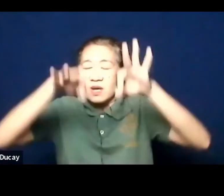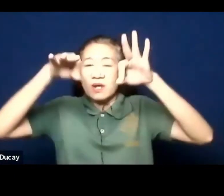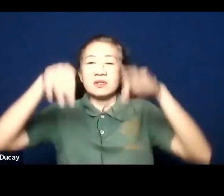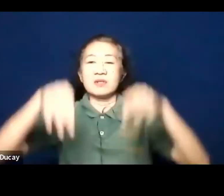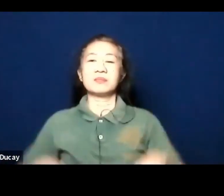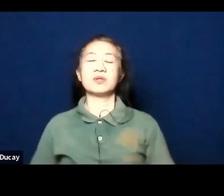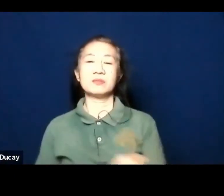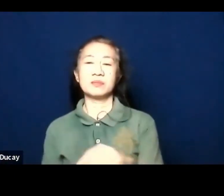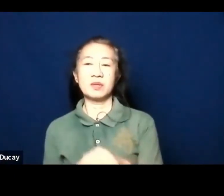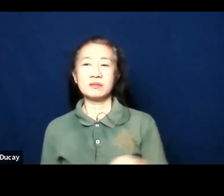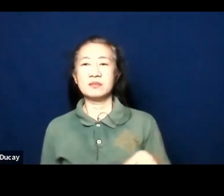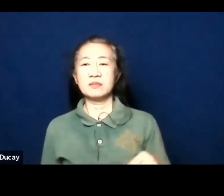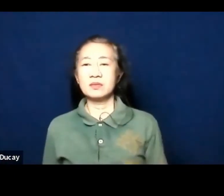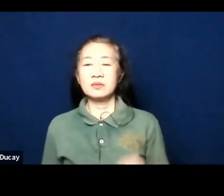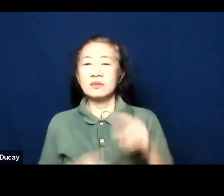baha.